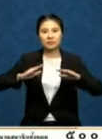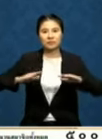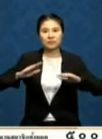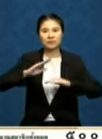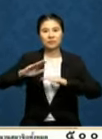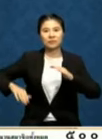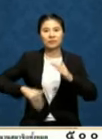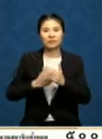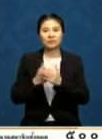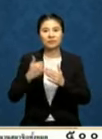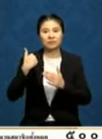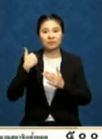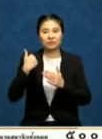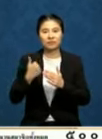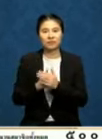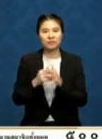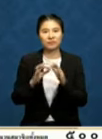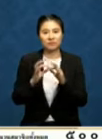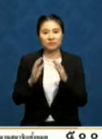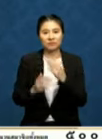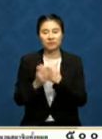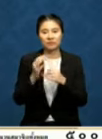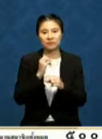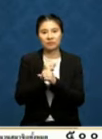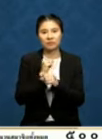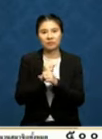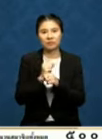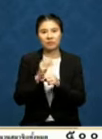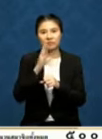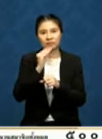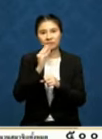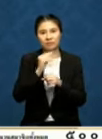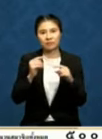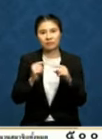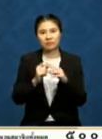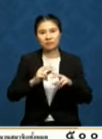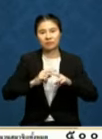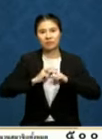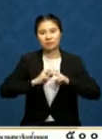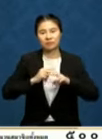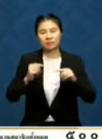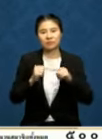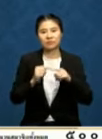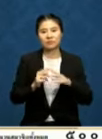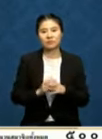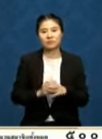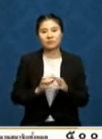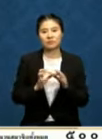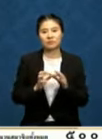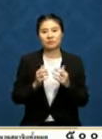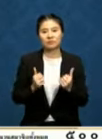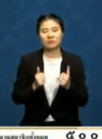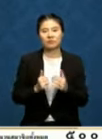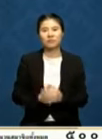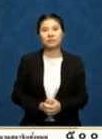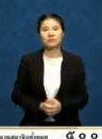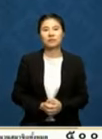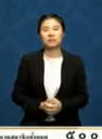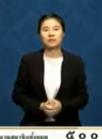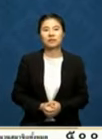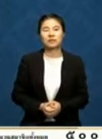ที่อาจจะยังมีอายุไม่มากพอที่จะมีโอกาสมาพูดด้วยตนเองในสภาผู้แทนราษฎรแห่งนี้ขอบคุณครับท่านประ